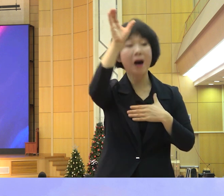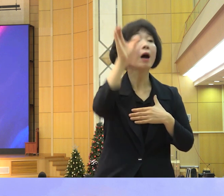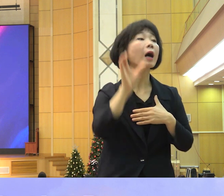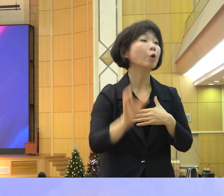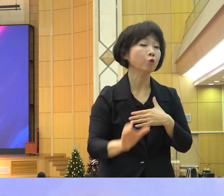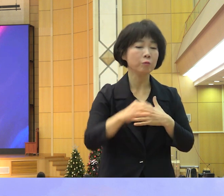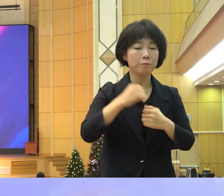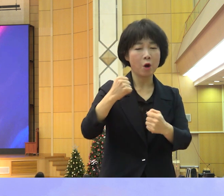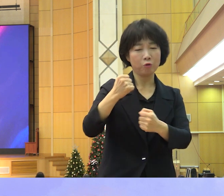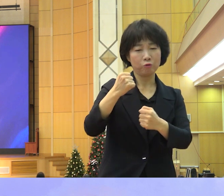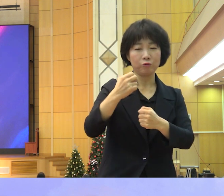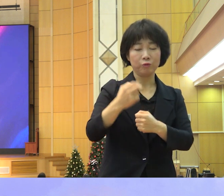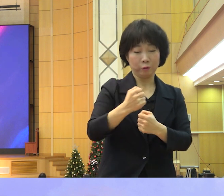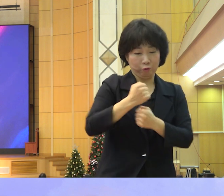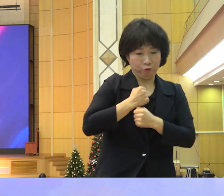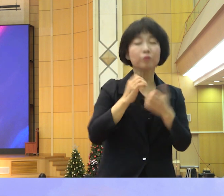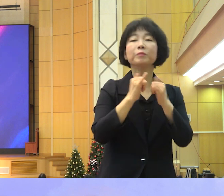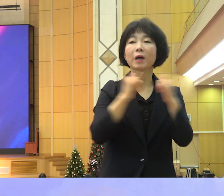십자가